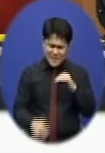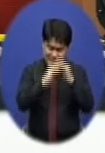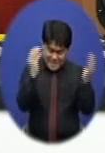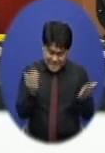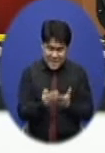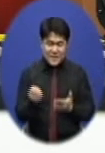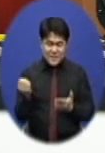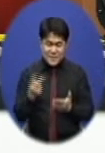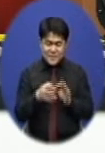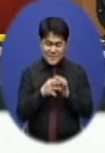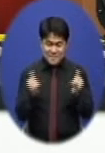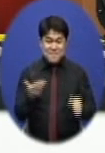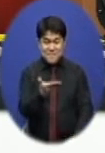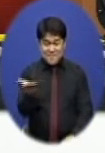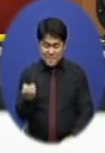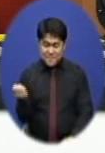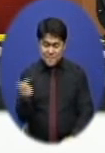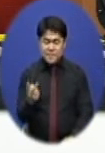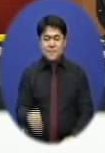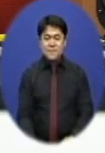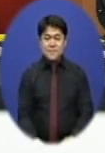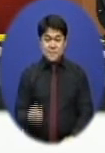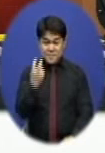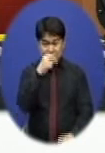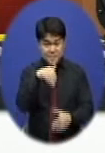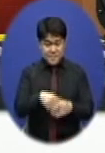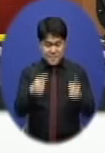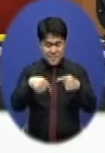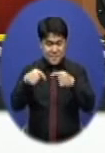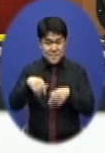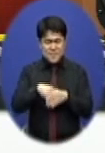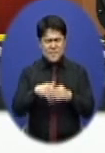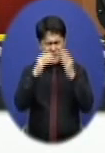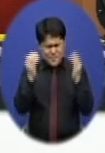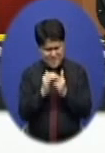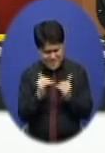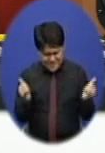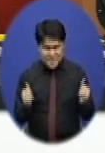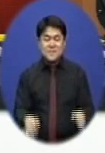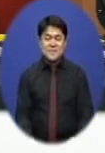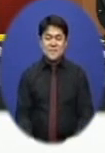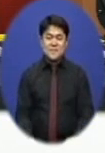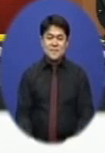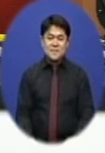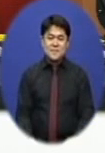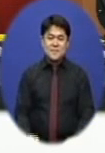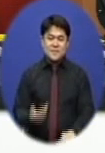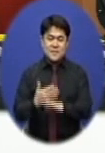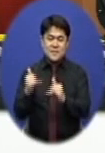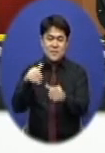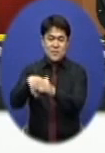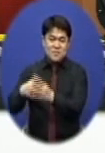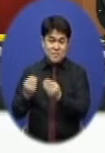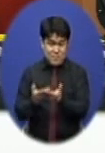네. 관계자분들하고 네. 그리고 심사에 열심히 해주신 모든 분들 네. 다른 분도 투표를 많이